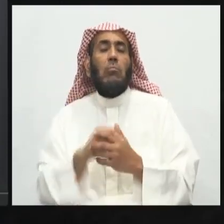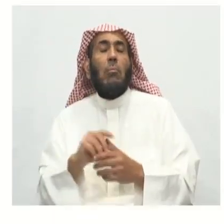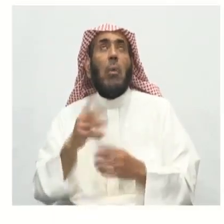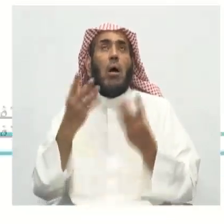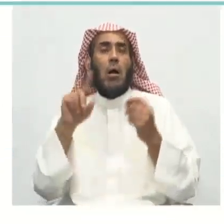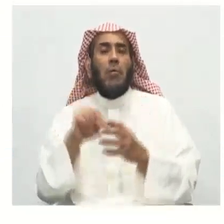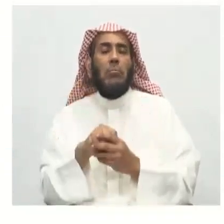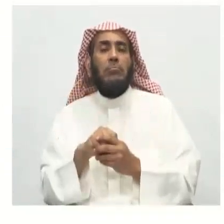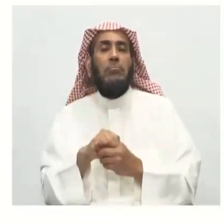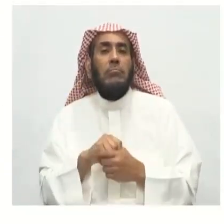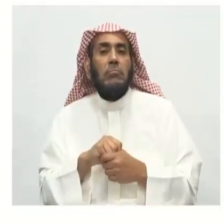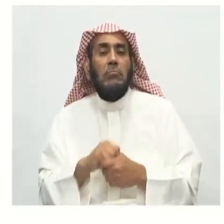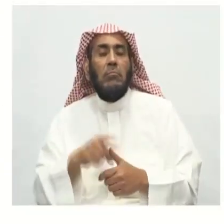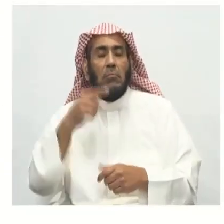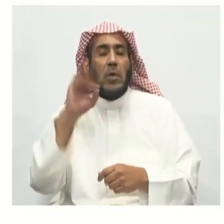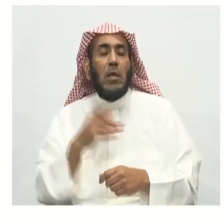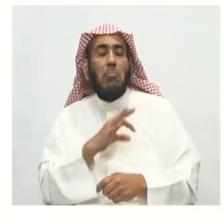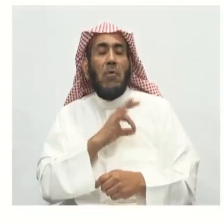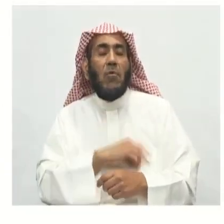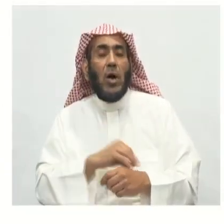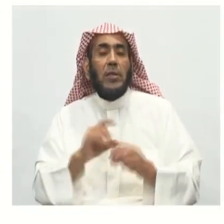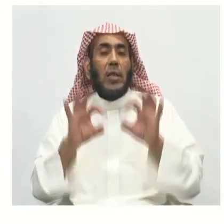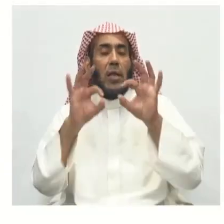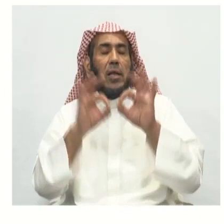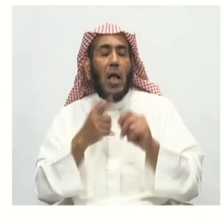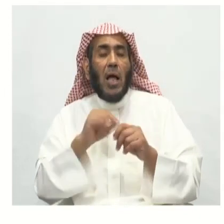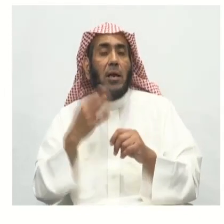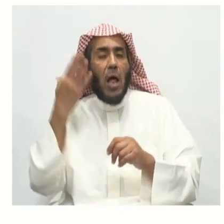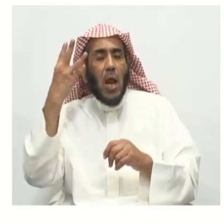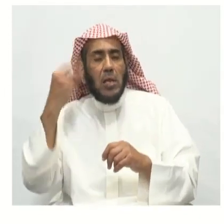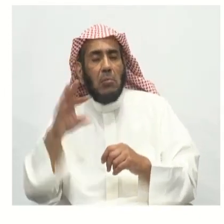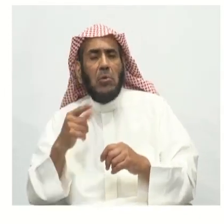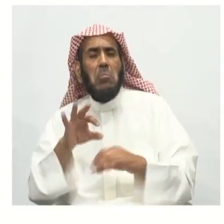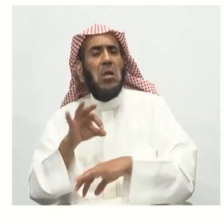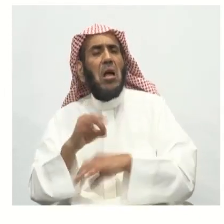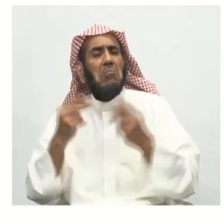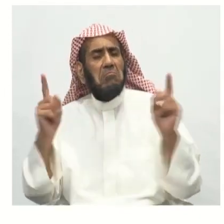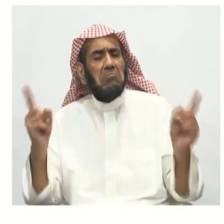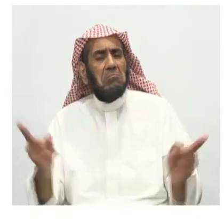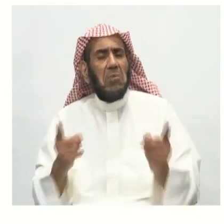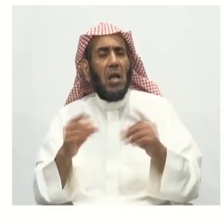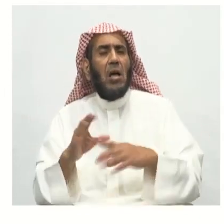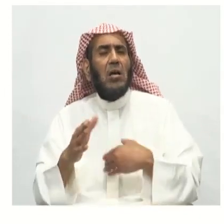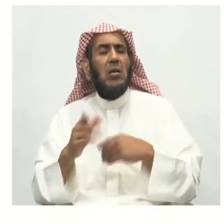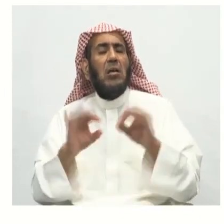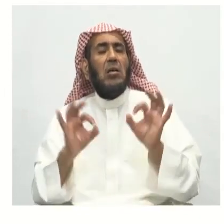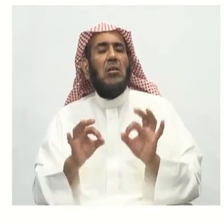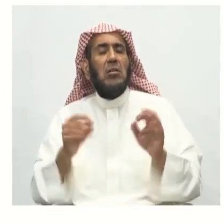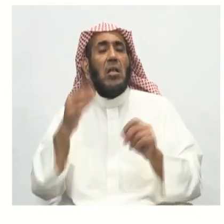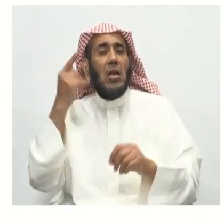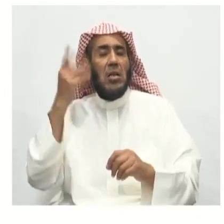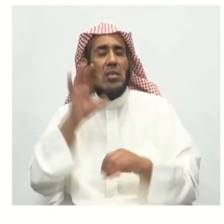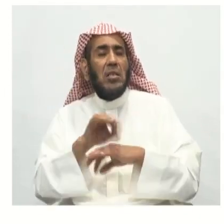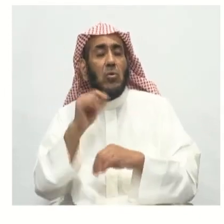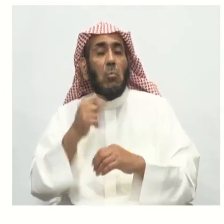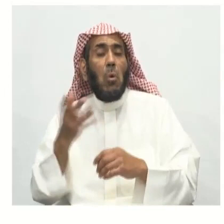بارك الله فيكم اذا من فوائد هذه الايات ان النسيان من طبيعه الانسان ولو سلم منه احد لسلم